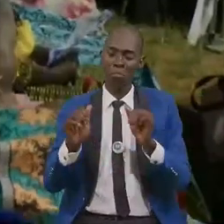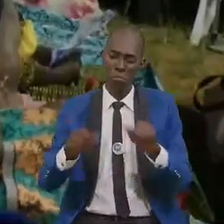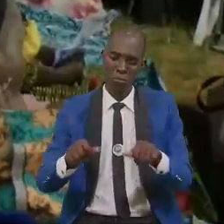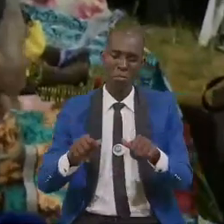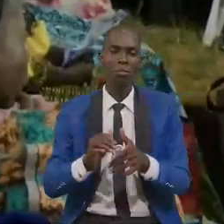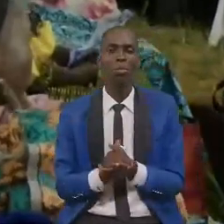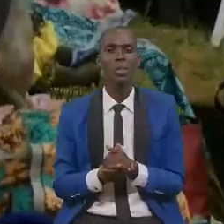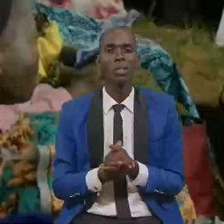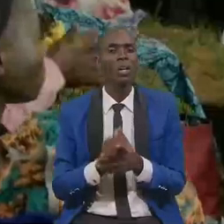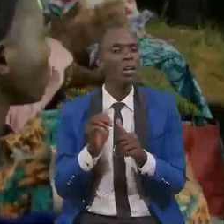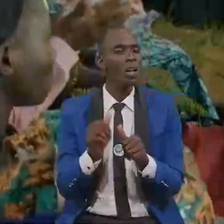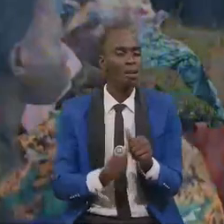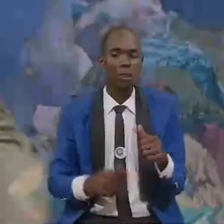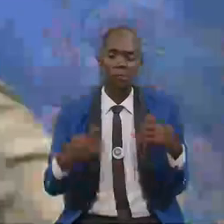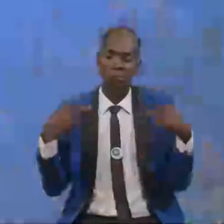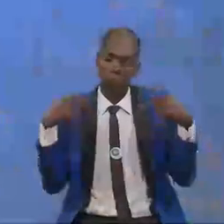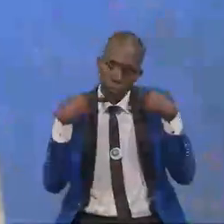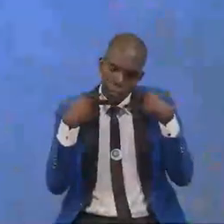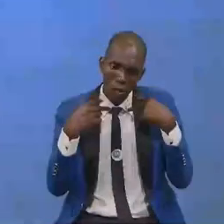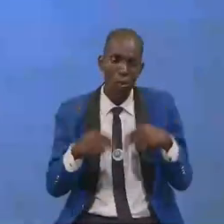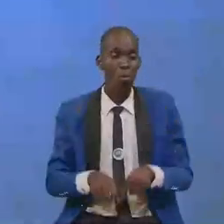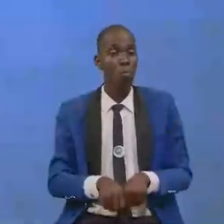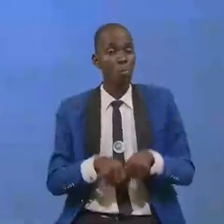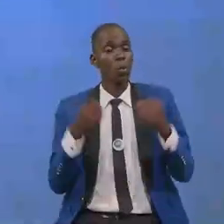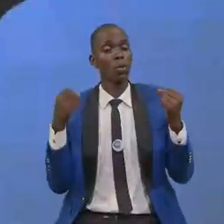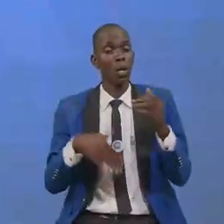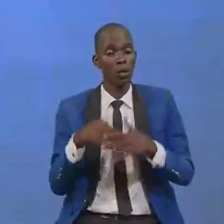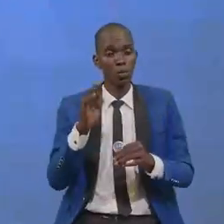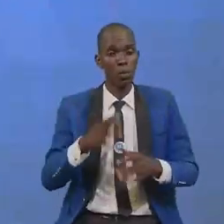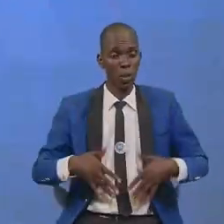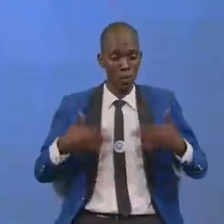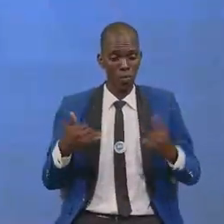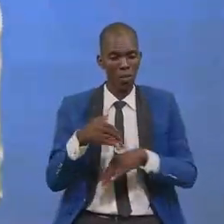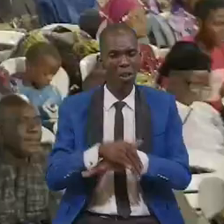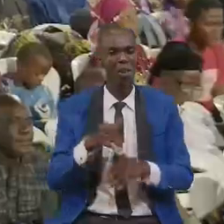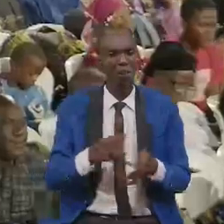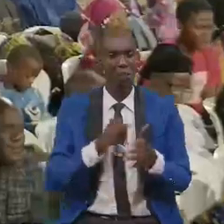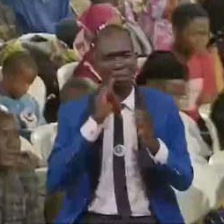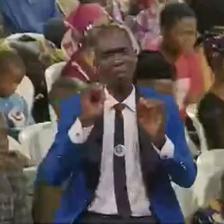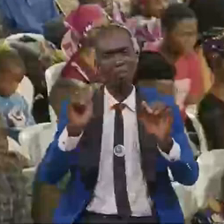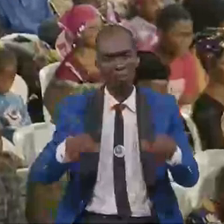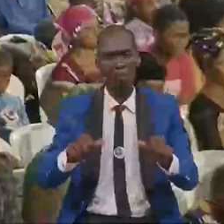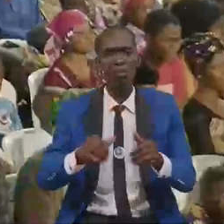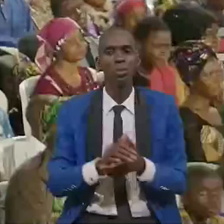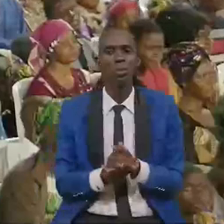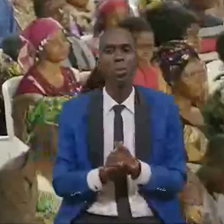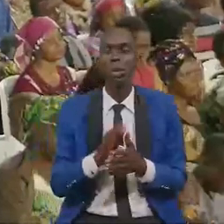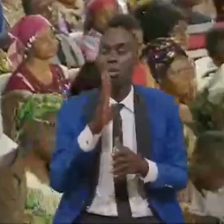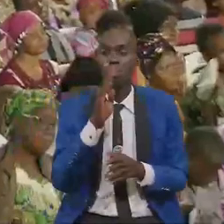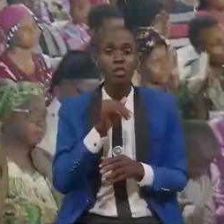toujours brisé de ta vie ce soir c'est possible ne crains pas